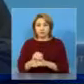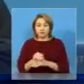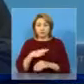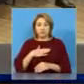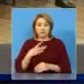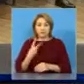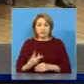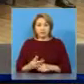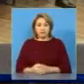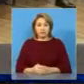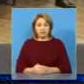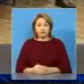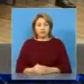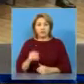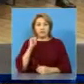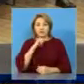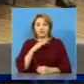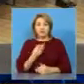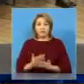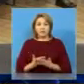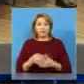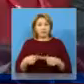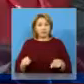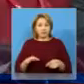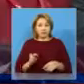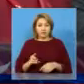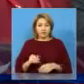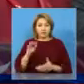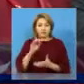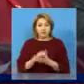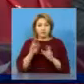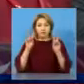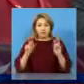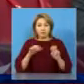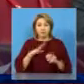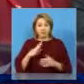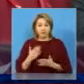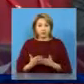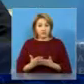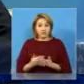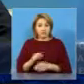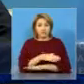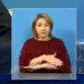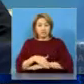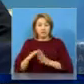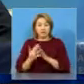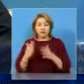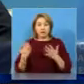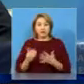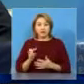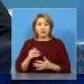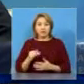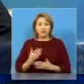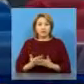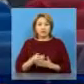қарастырамыз. Әлеуметтік экономикалық мәселелерден бөлек рухани танымдық тақырыптарды да сөз еткендер болды. Кеңес Нокин ауылының тұрғыны